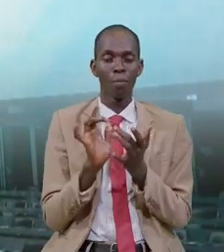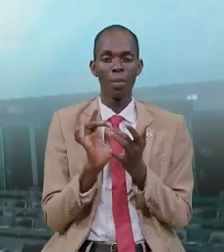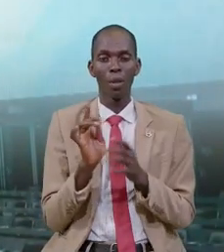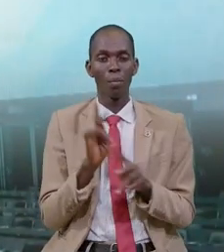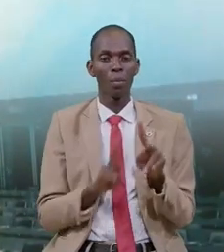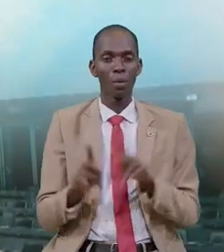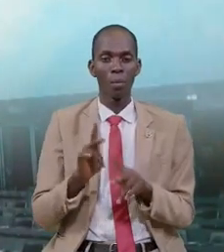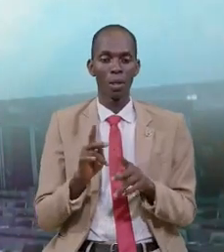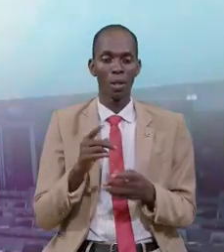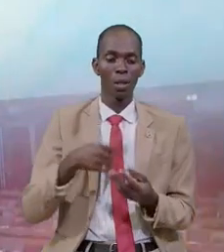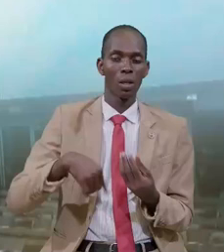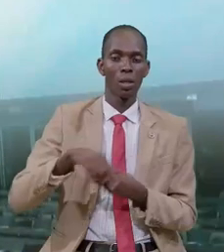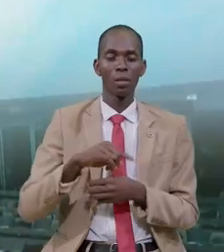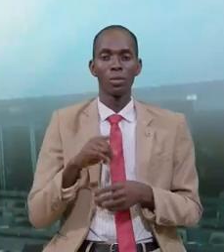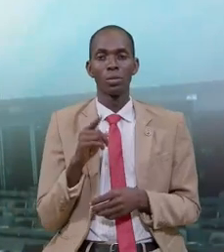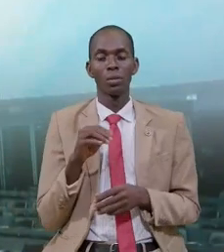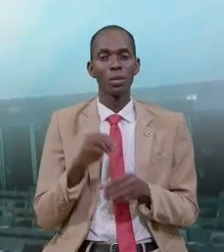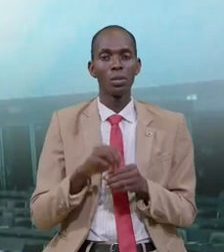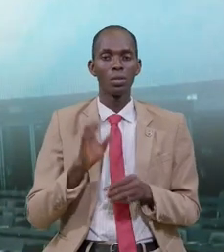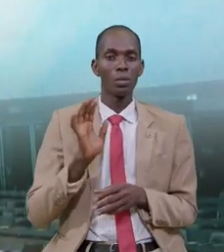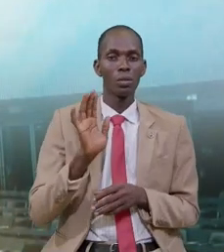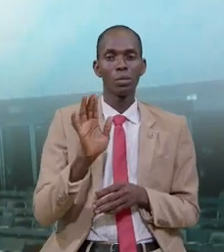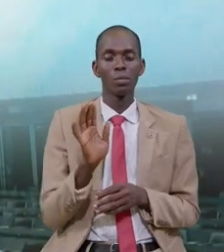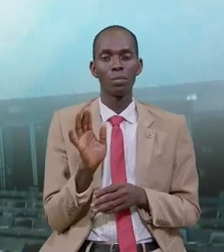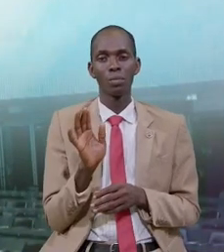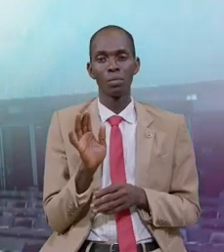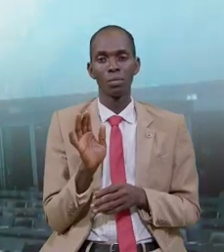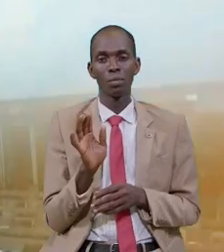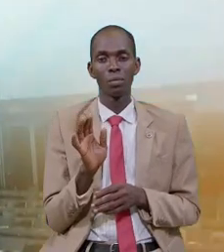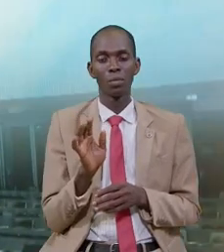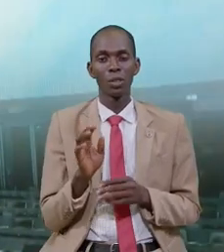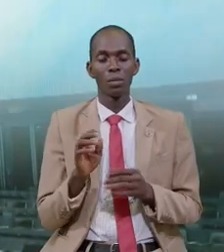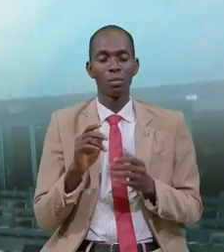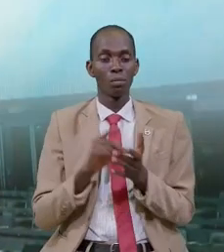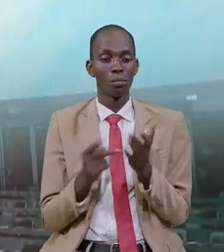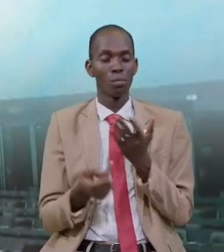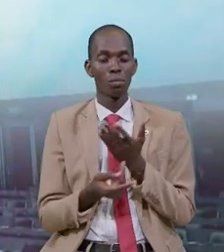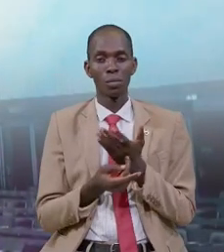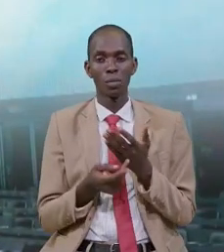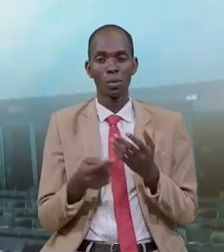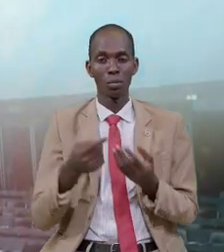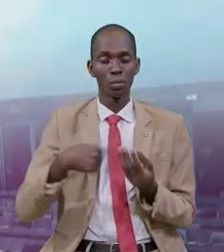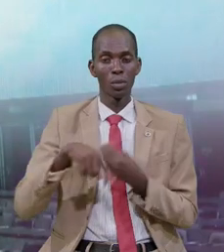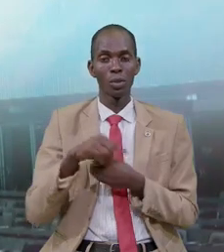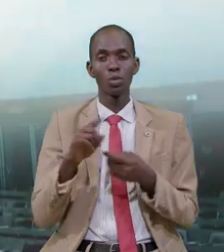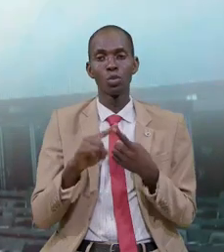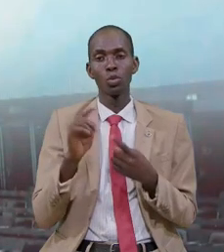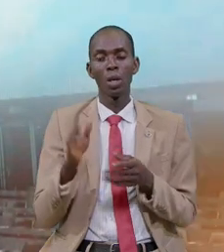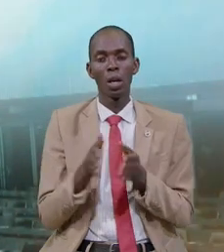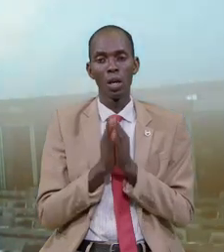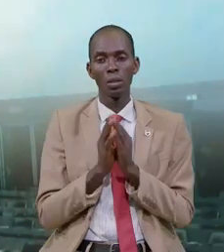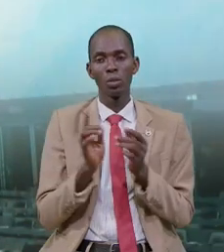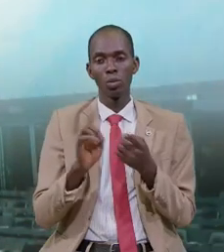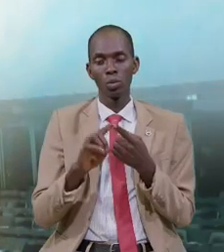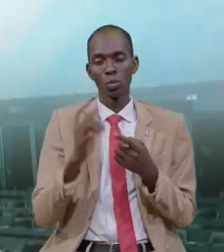Donc, on vous contactera dans votre région, dans votre localité, dans votre